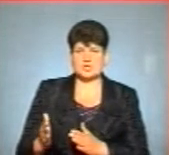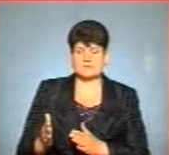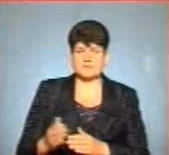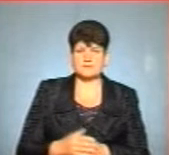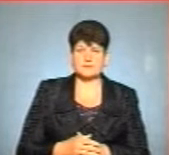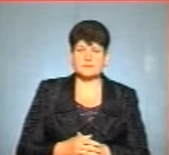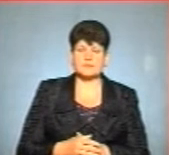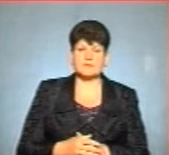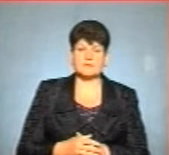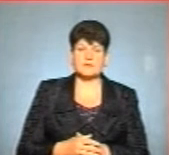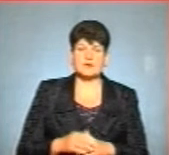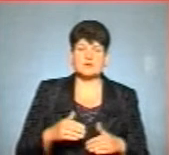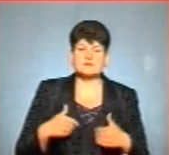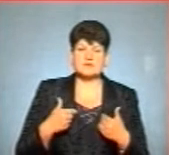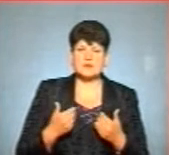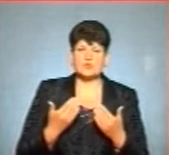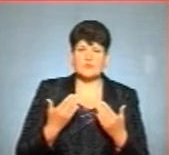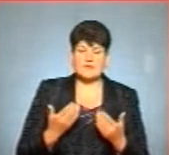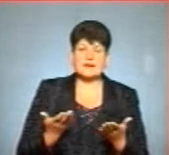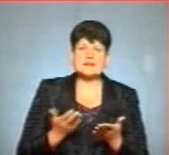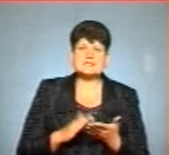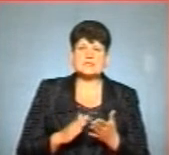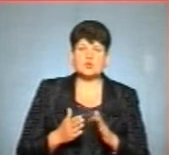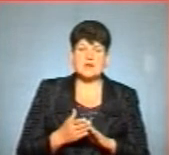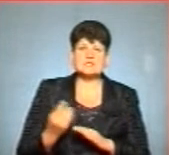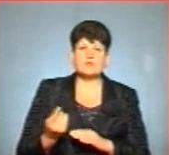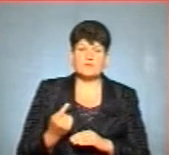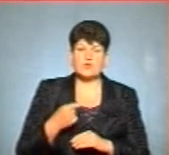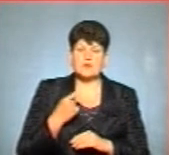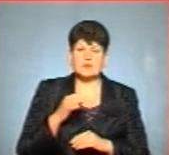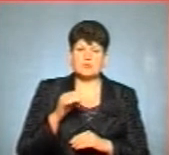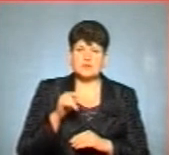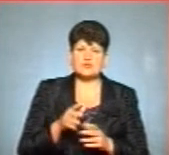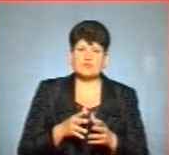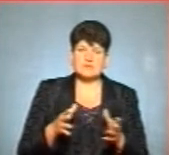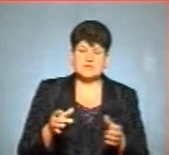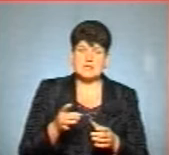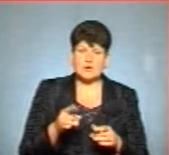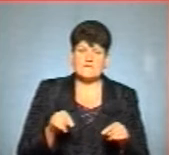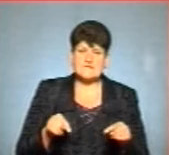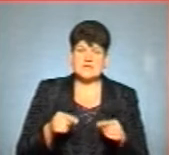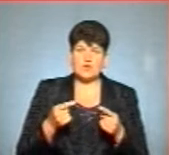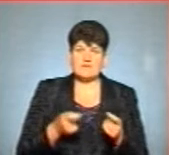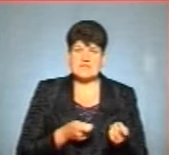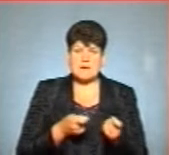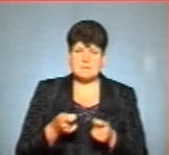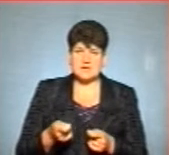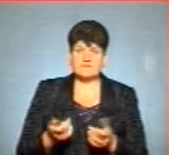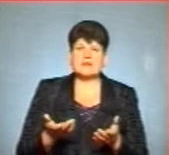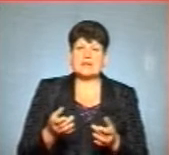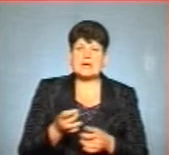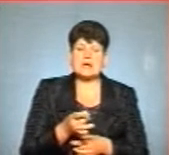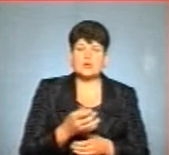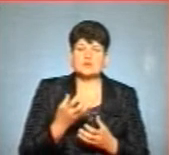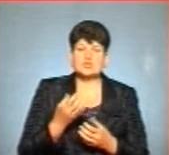Олег Продан до вас звертається, яка ситуація в області? Ви зазначали про те, що у більшості районів відновлено перевезення. У яких районах